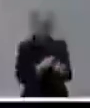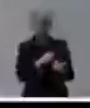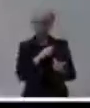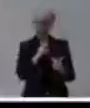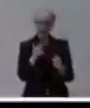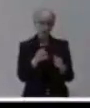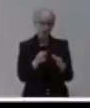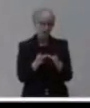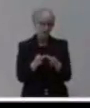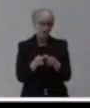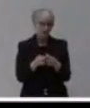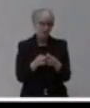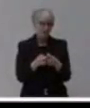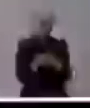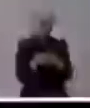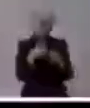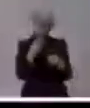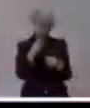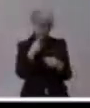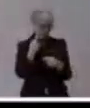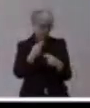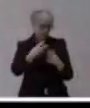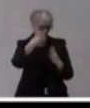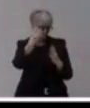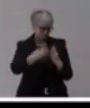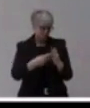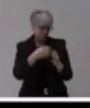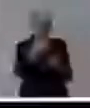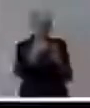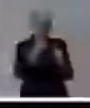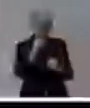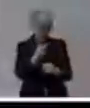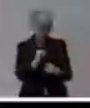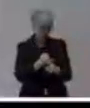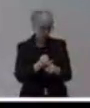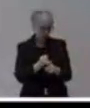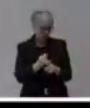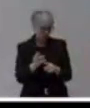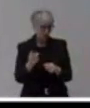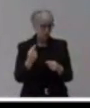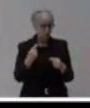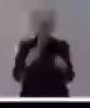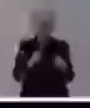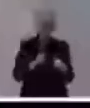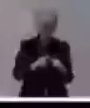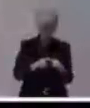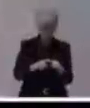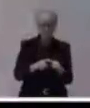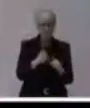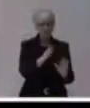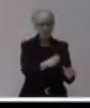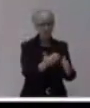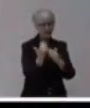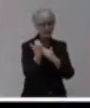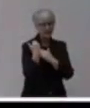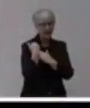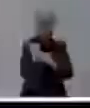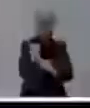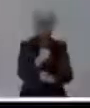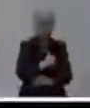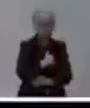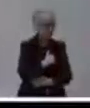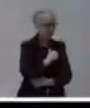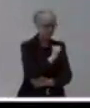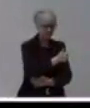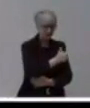per gruppi, li vedremo poi meglio nel dettaglio, e la possibilità di una presa in carico individuale per i